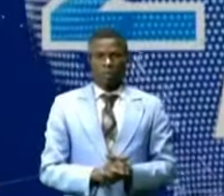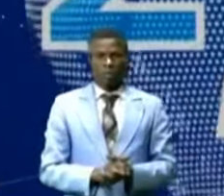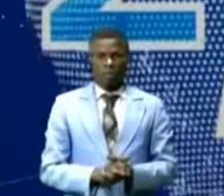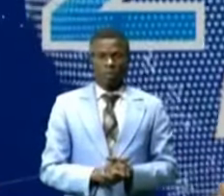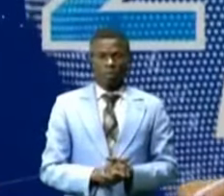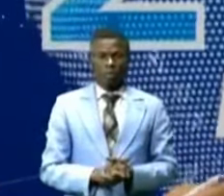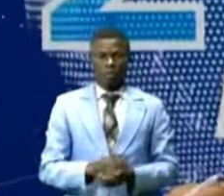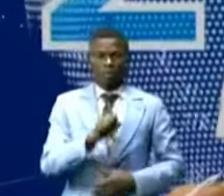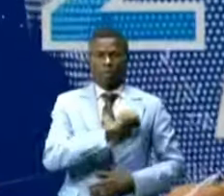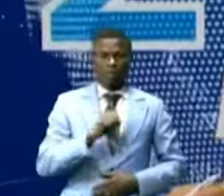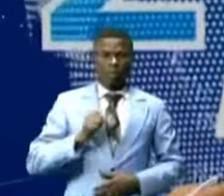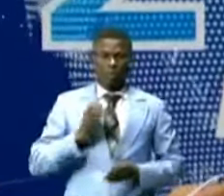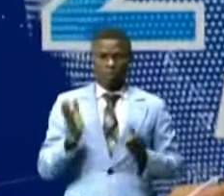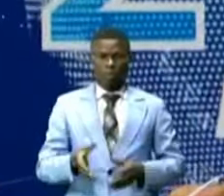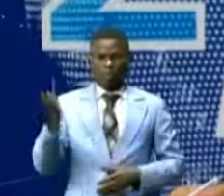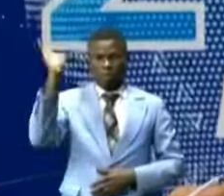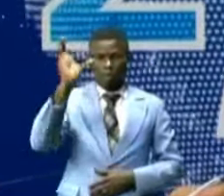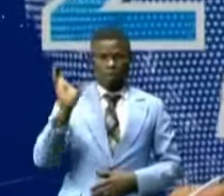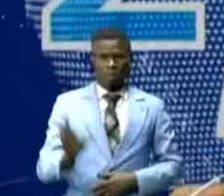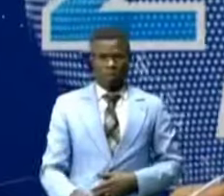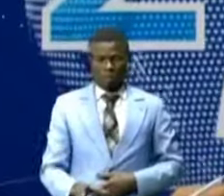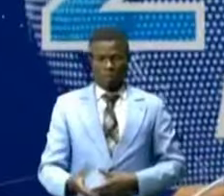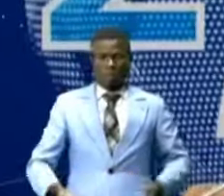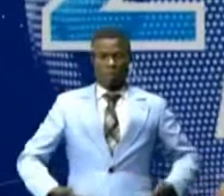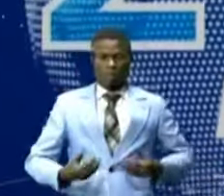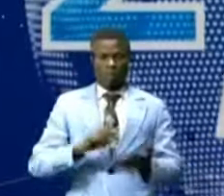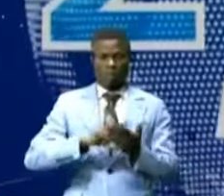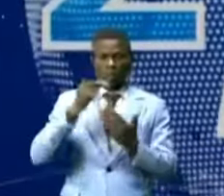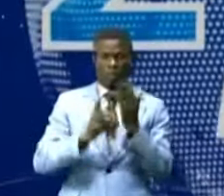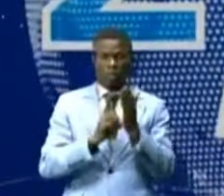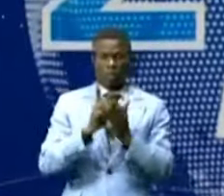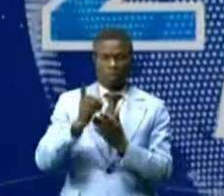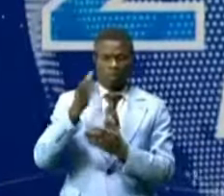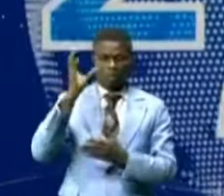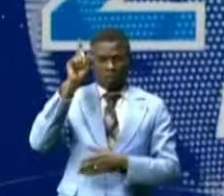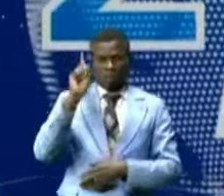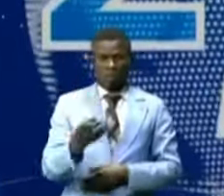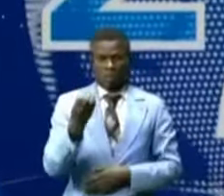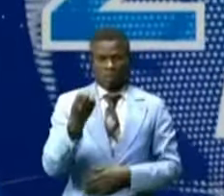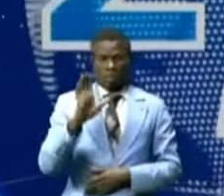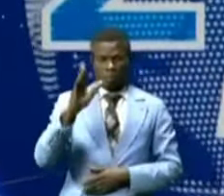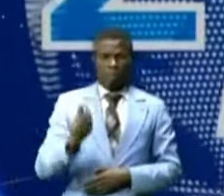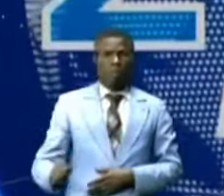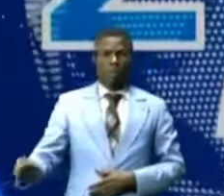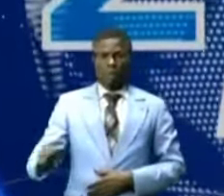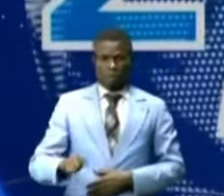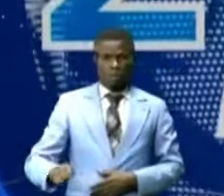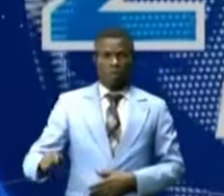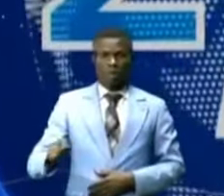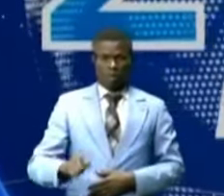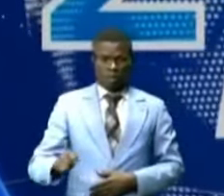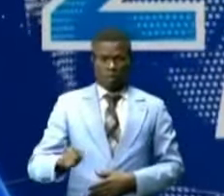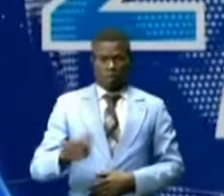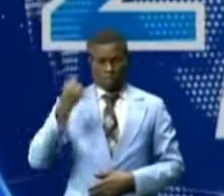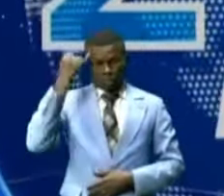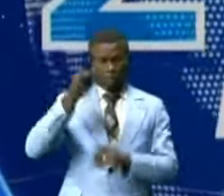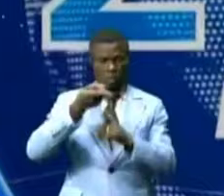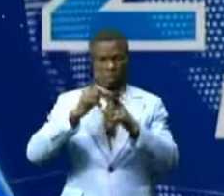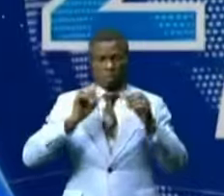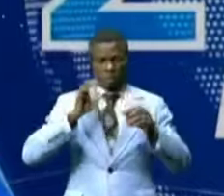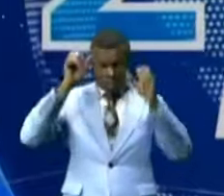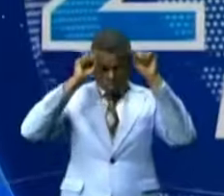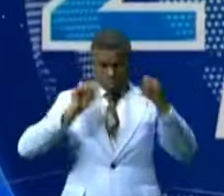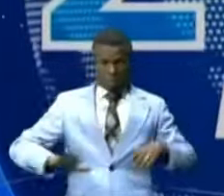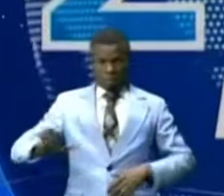Les sénateurs du Congo central saluent le programme de développement local de 145 territoires initié par le président de